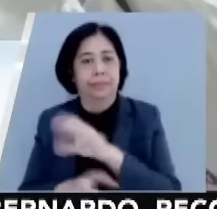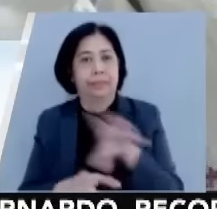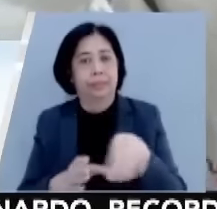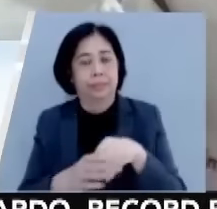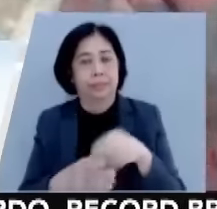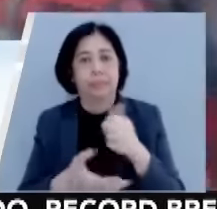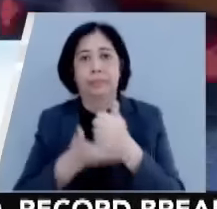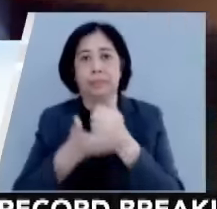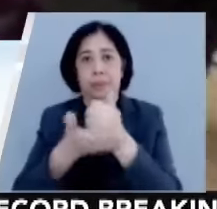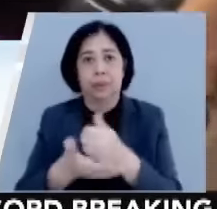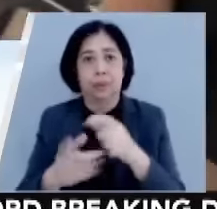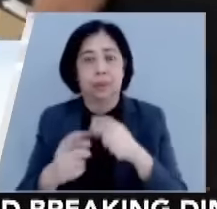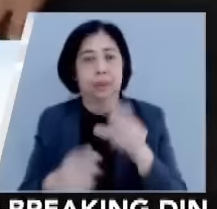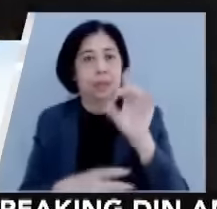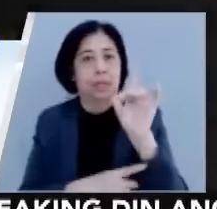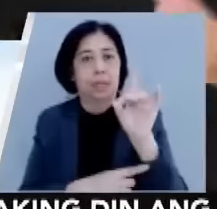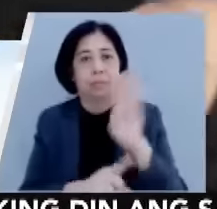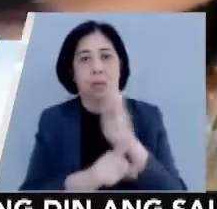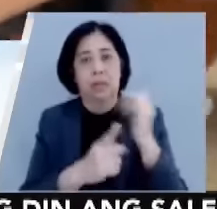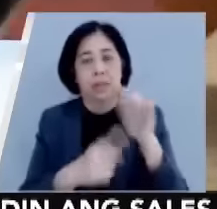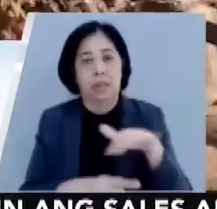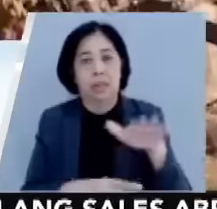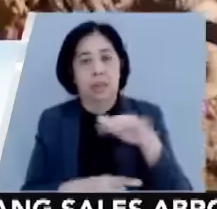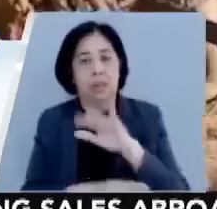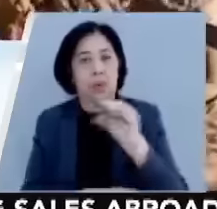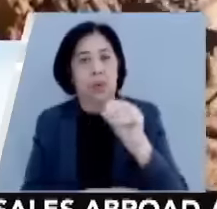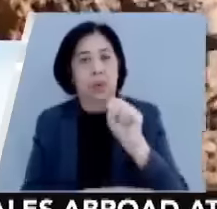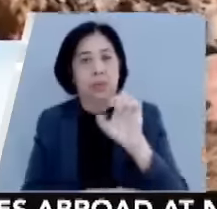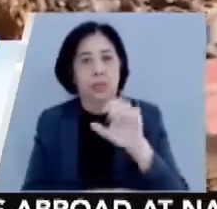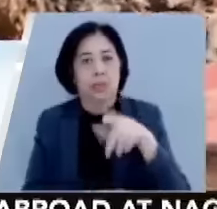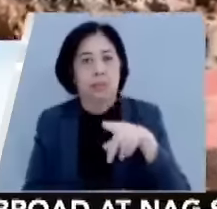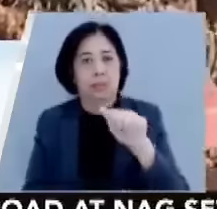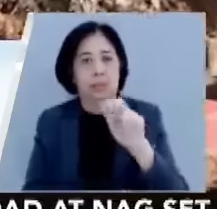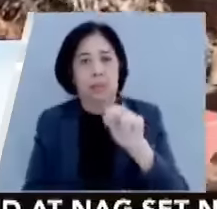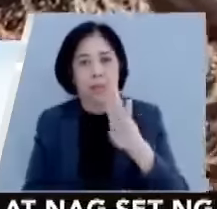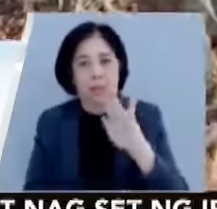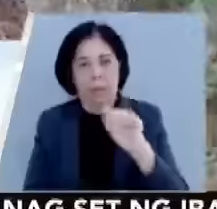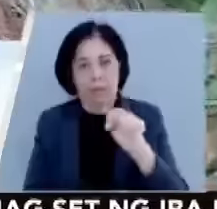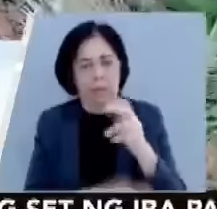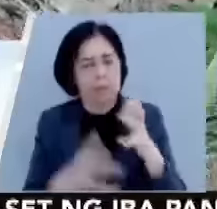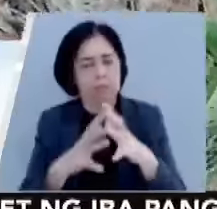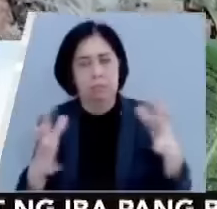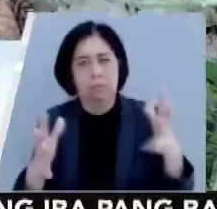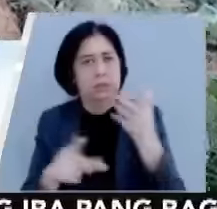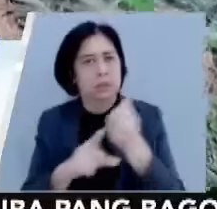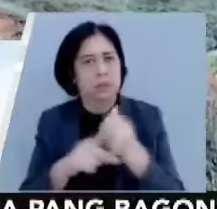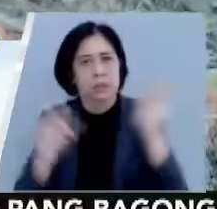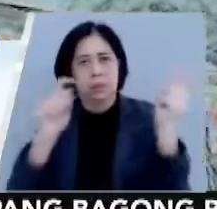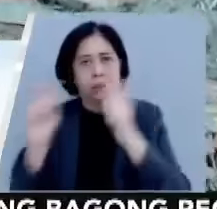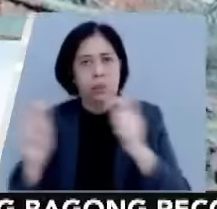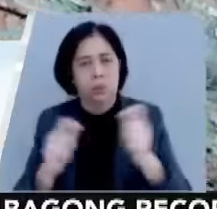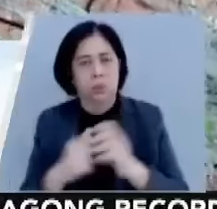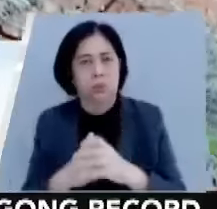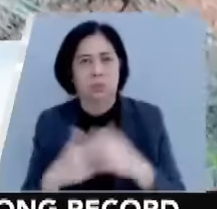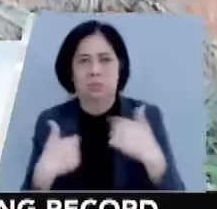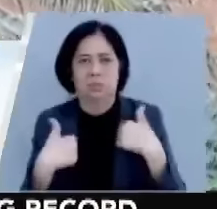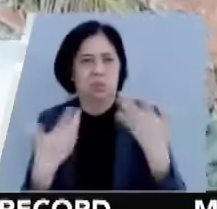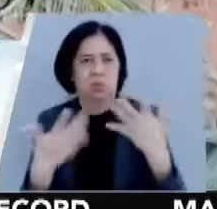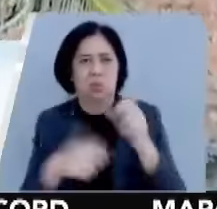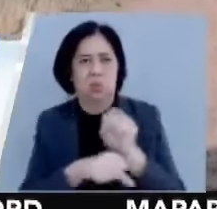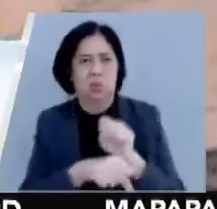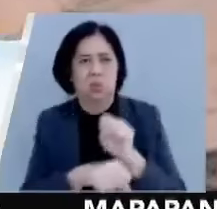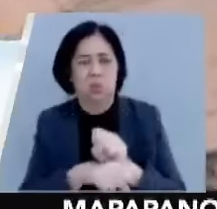ang 8 barangay sa bayan ng Jose Panganiban na lupang naapektuhan ng bagyo. Hindi na ako nakakatrabaho.